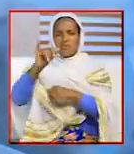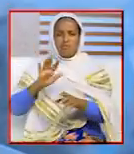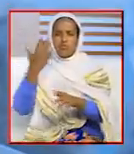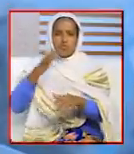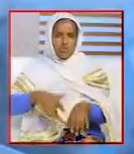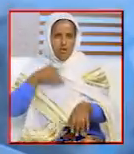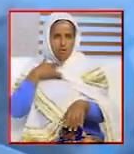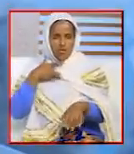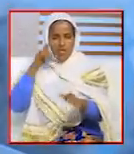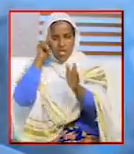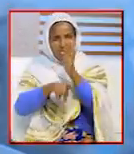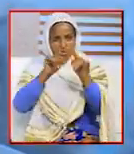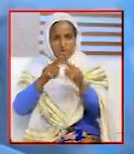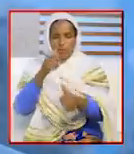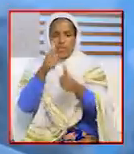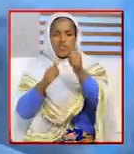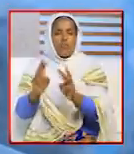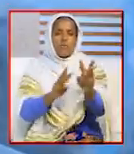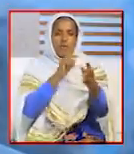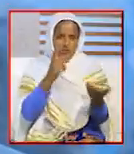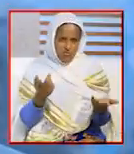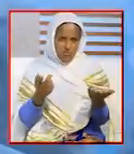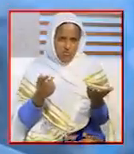የሚታየን የገደልነው ግን በየትኛው መንገድ ነው